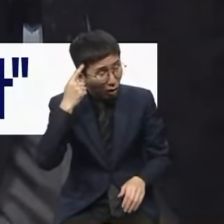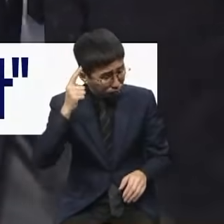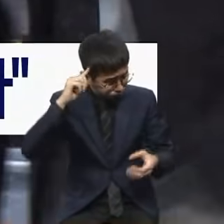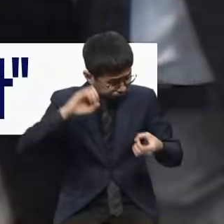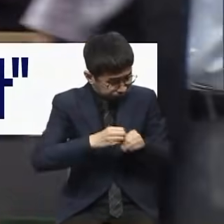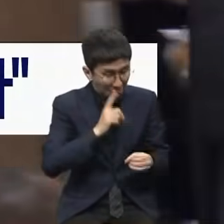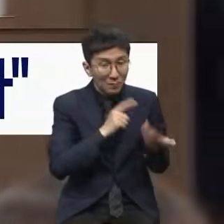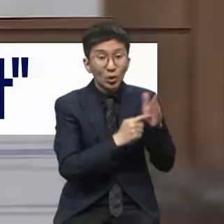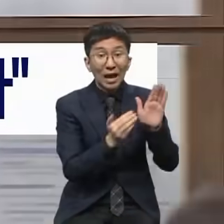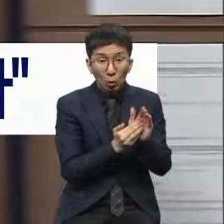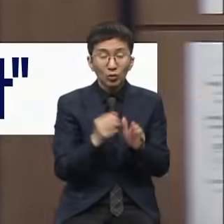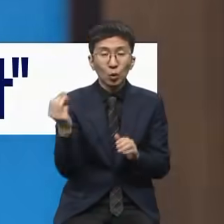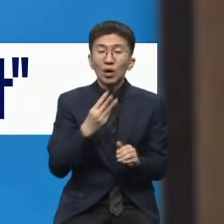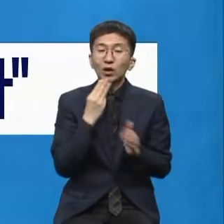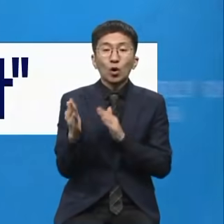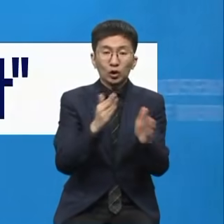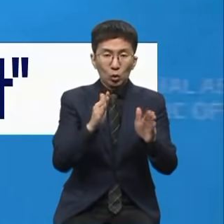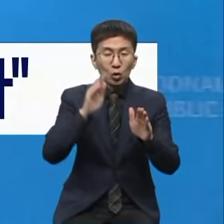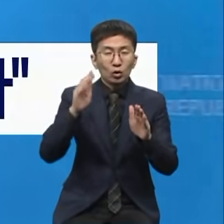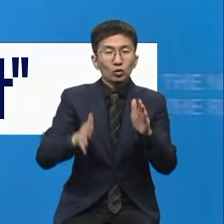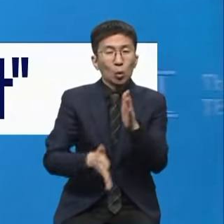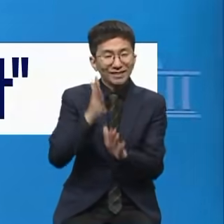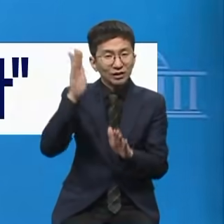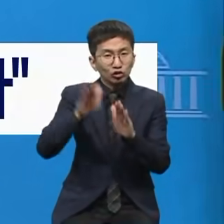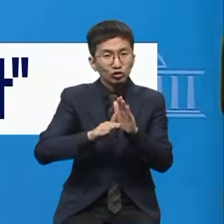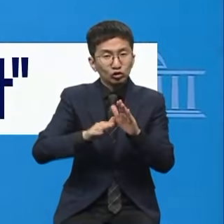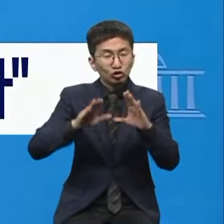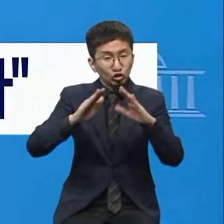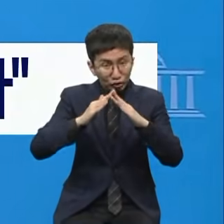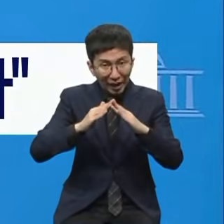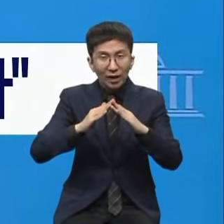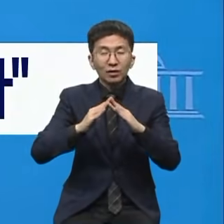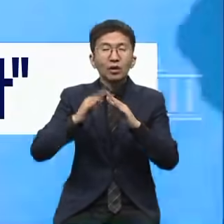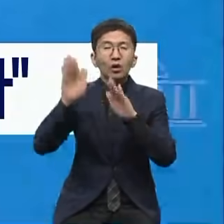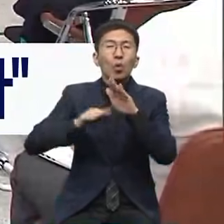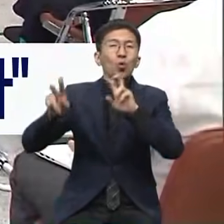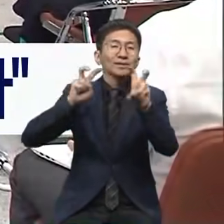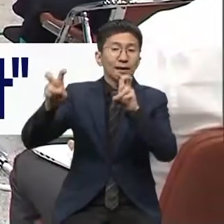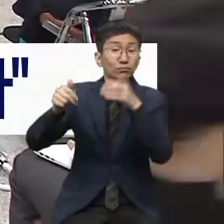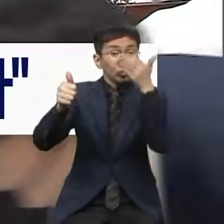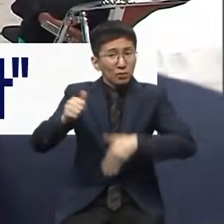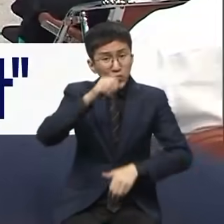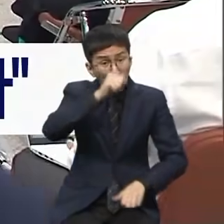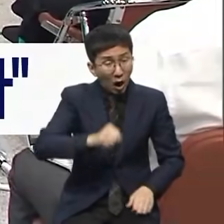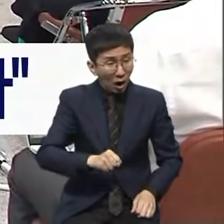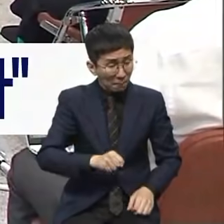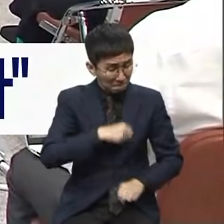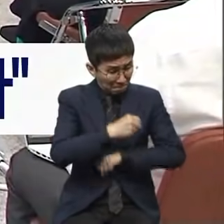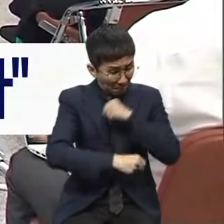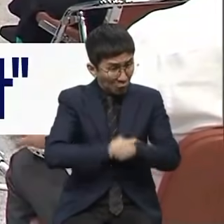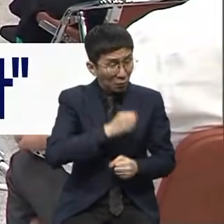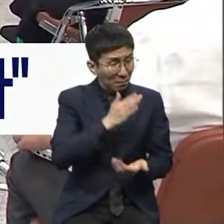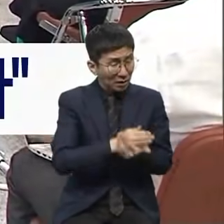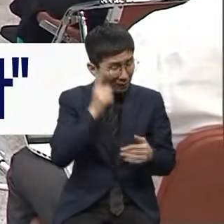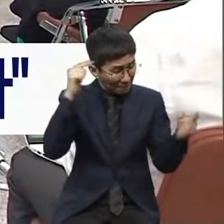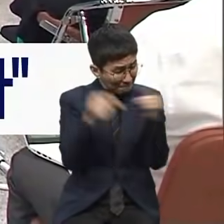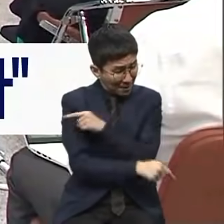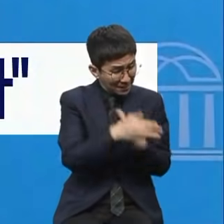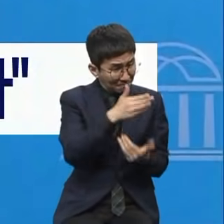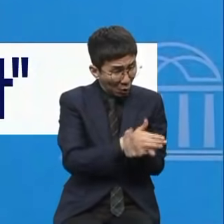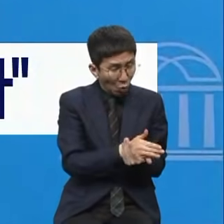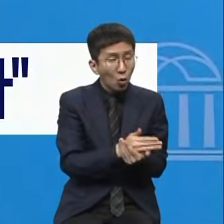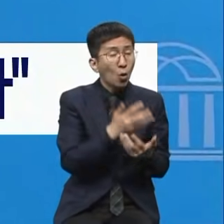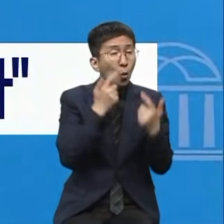애초 경기주택 도시공사 등에 의뢰했다면 탈이 나지 않았을 사업이라고 주장하며 동문서답하지 말고 관련